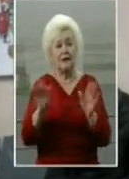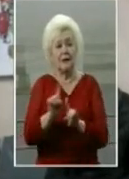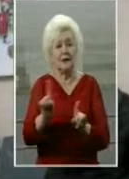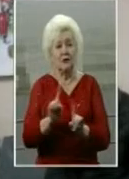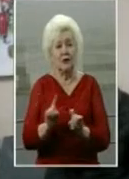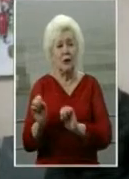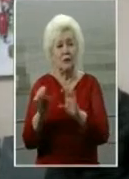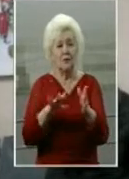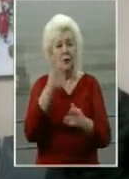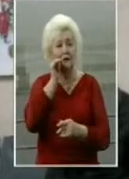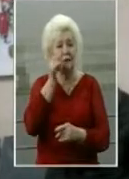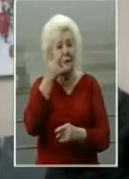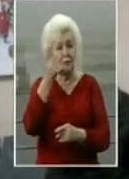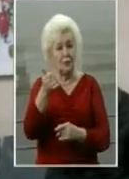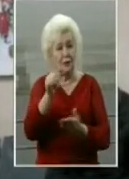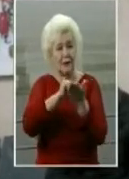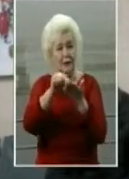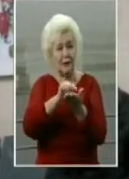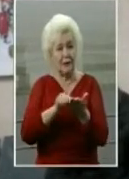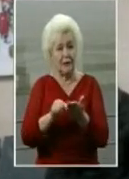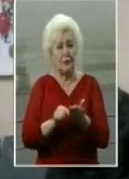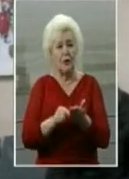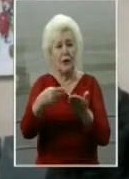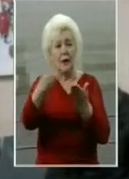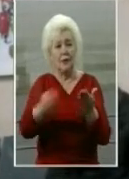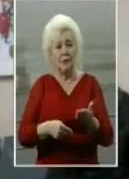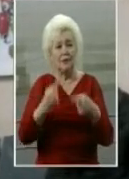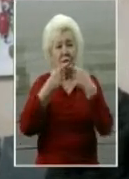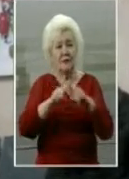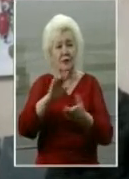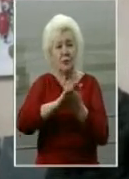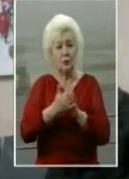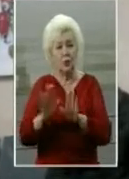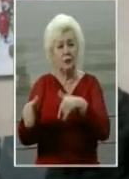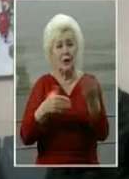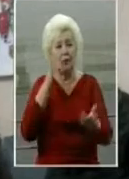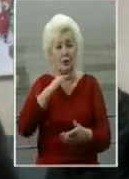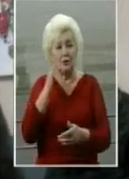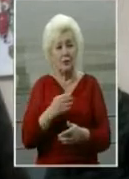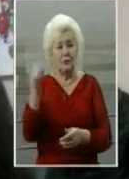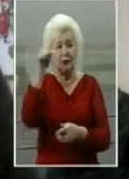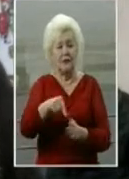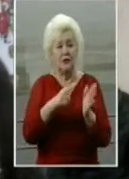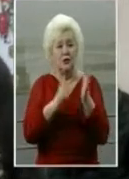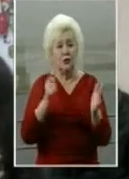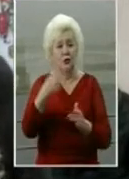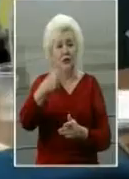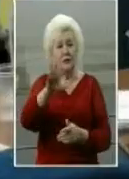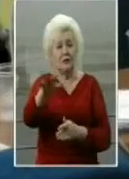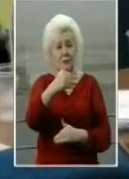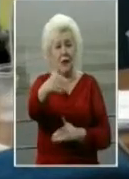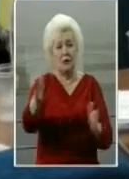теж збросили на телефон, що підписали технічну угоду на подачу води на 1625 кубів на